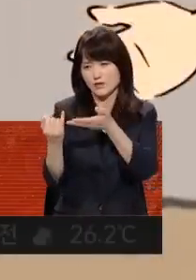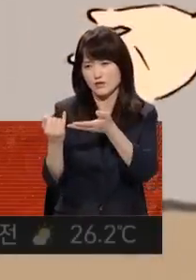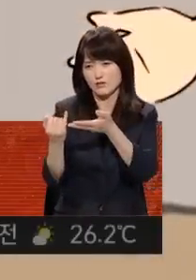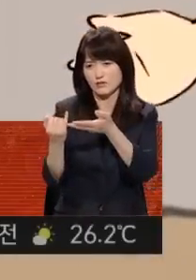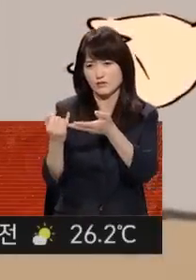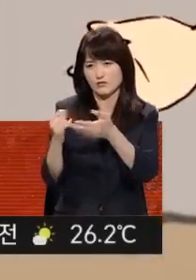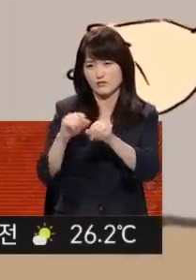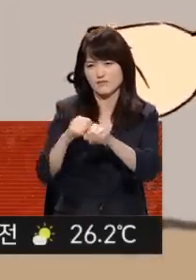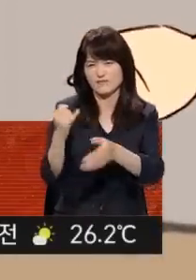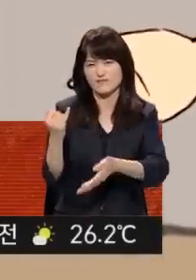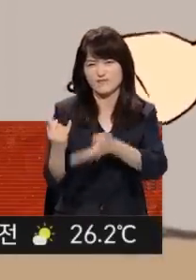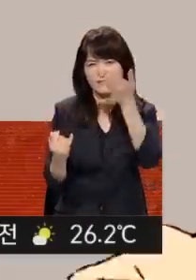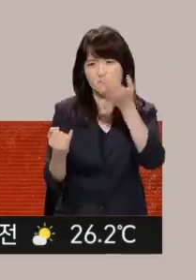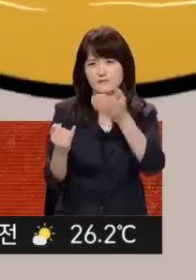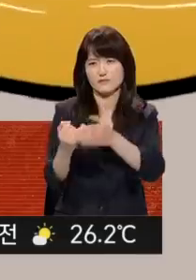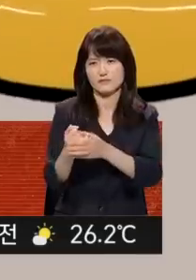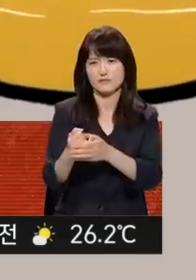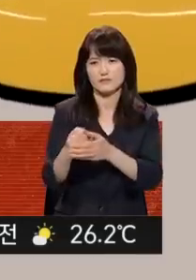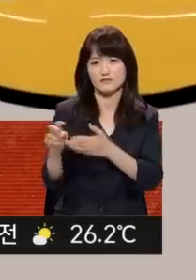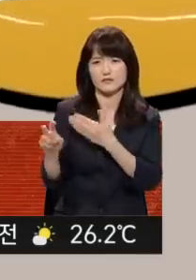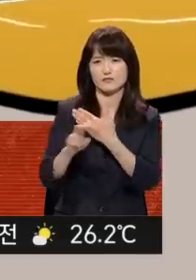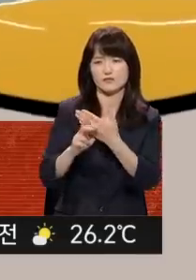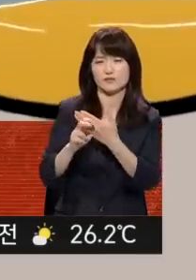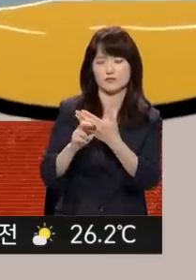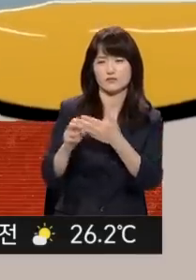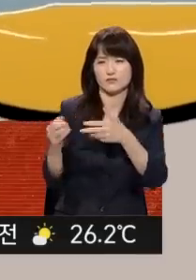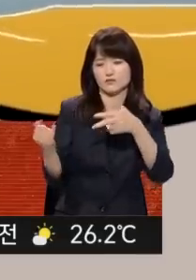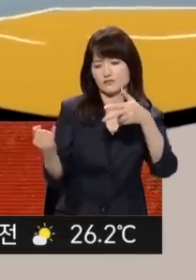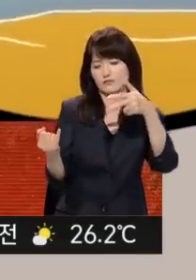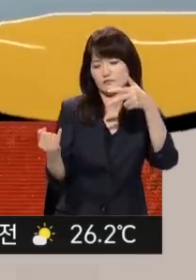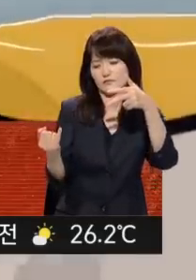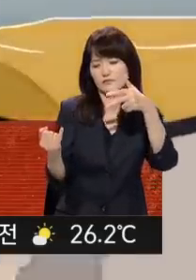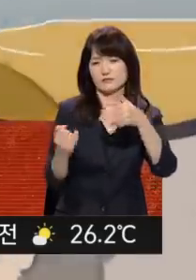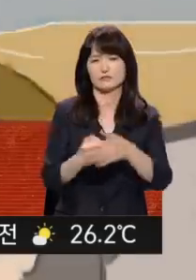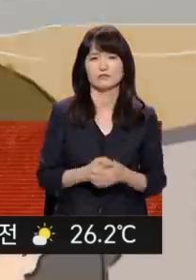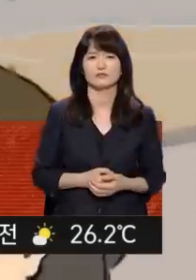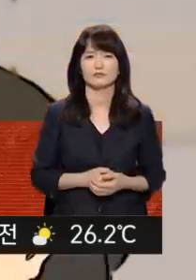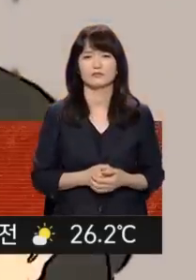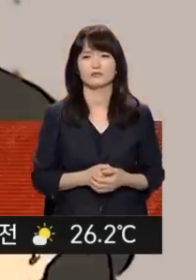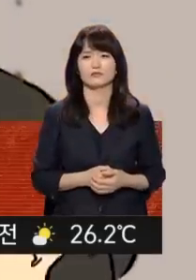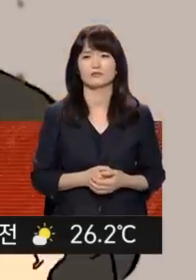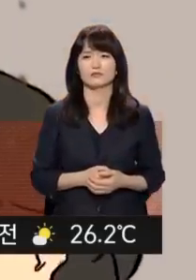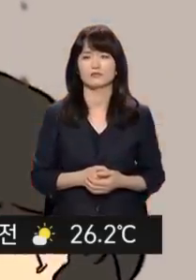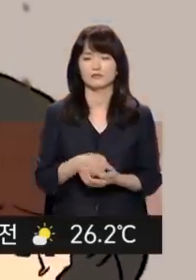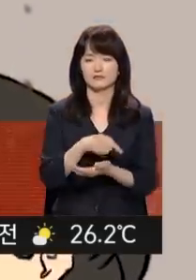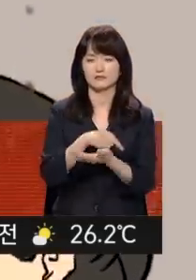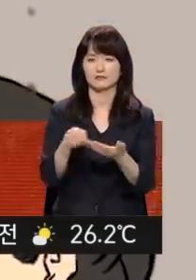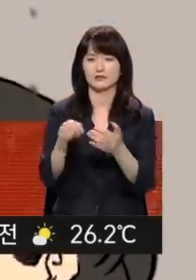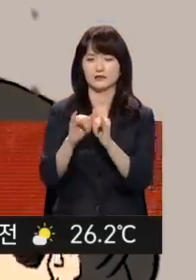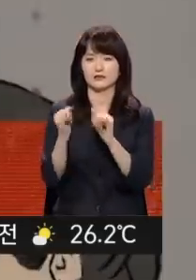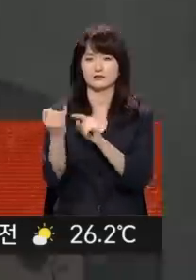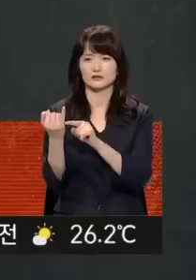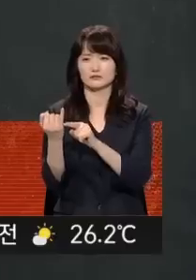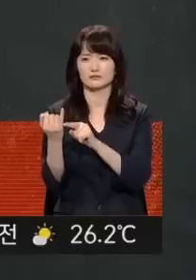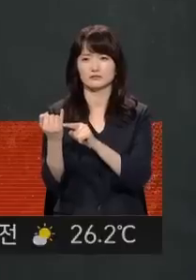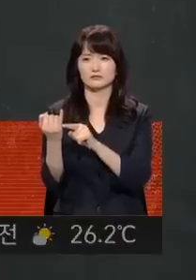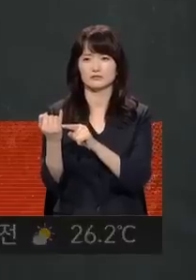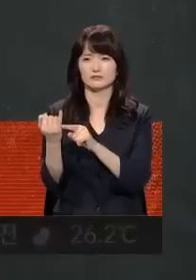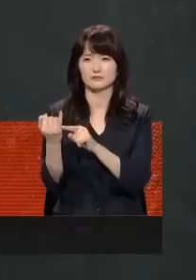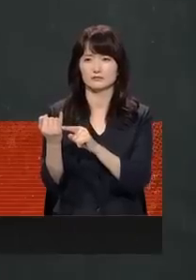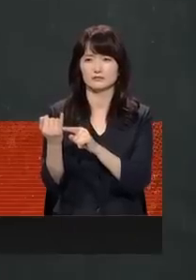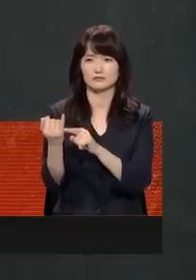거기다 더 나아가서 불법 촬영까지 했다고 합니다 나중에 조사해 보니까이 피해 여성에게 저렇게